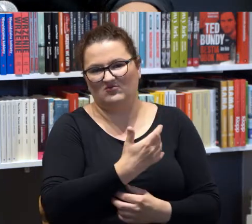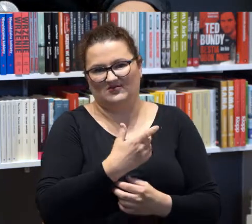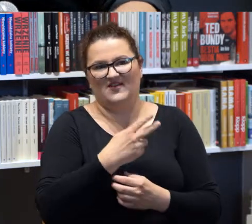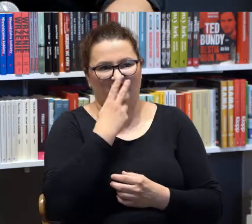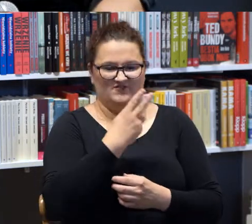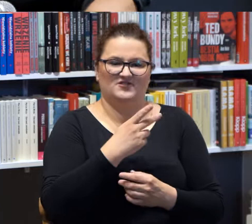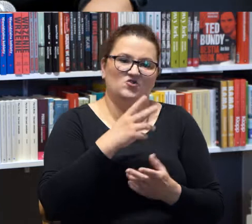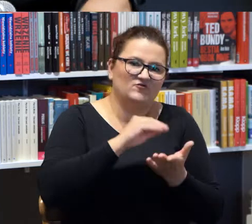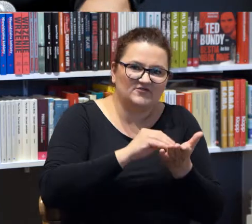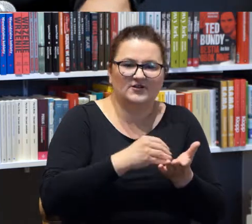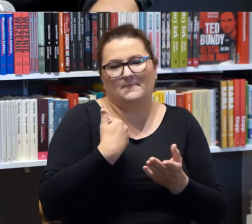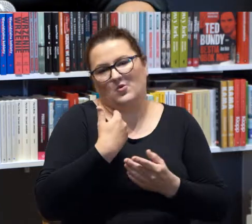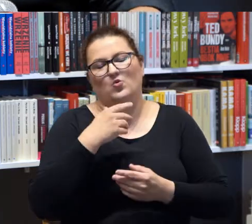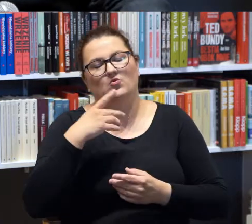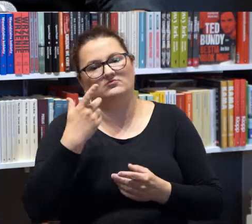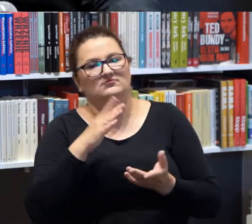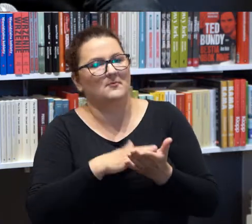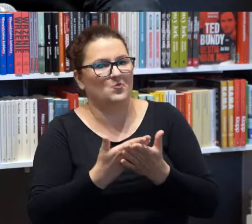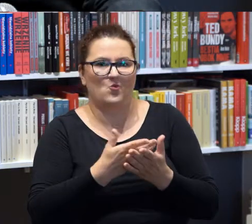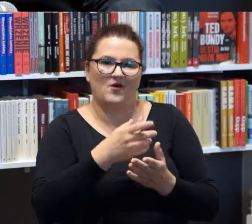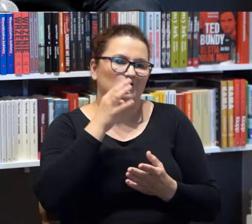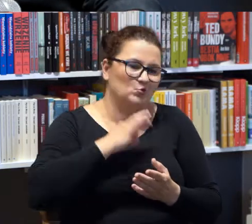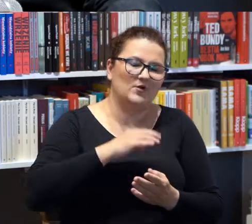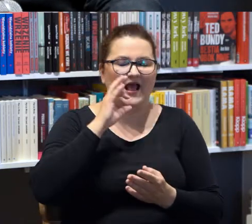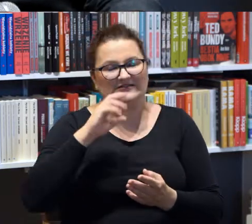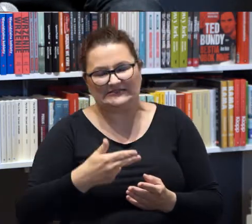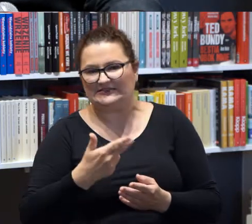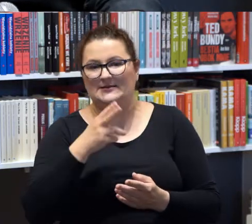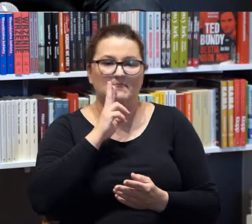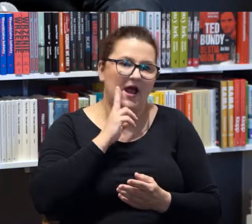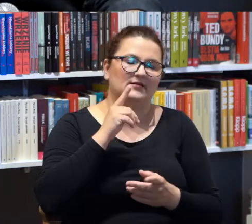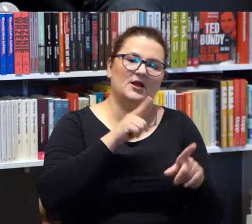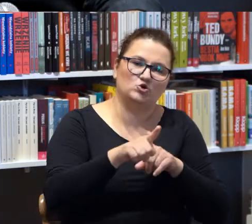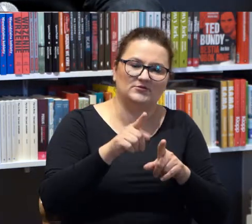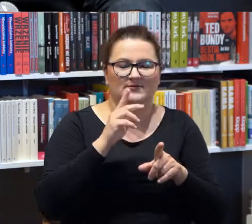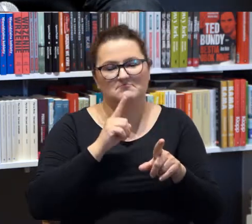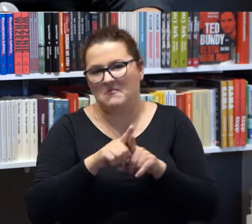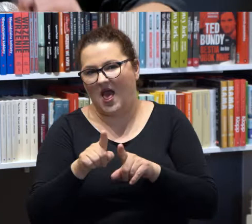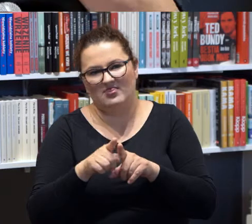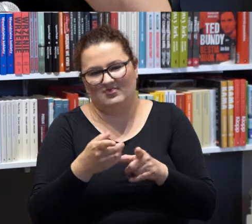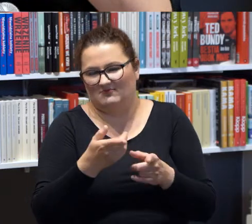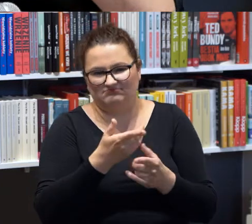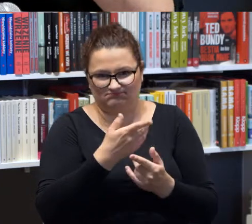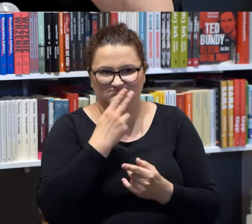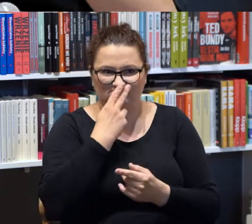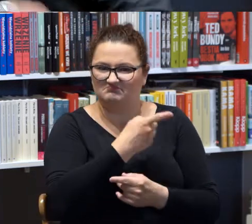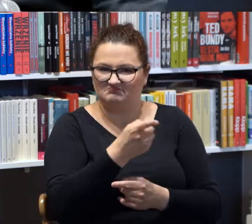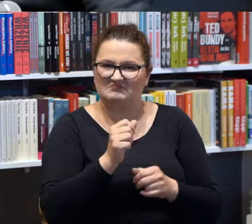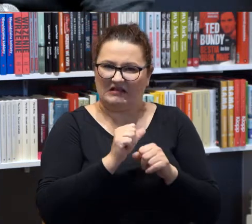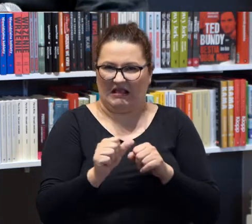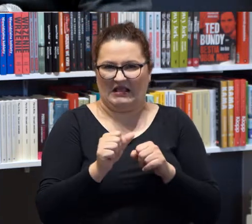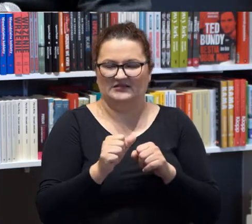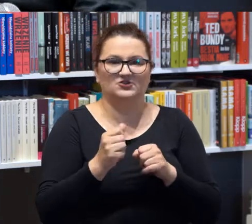córki czy synowie, ale na przykład matki albo siostry, bracia i tak dalej. Więc nie jest to